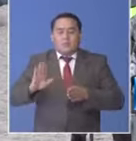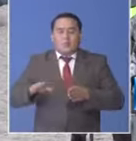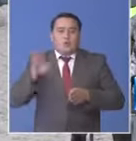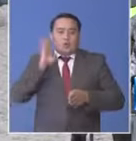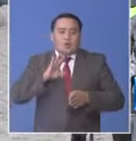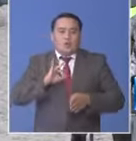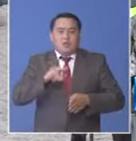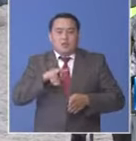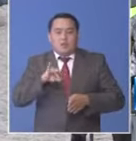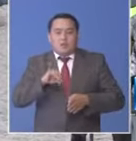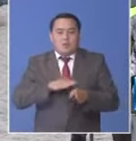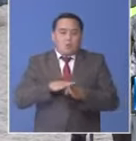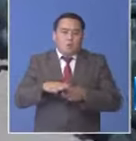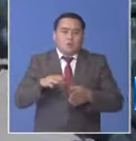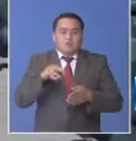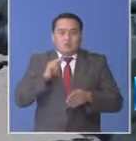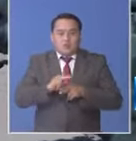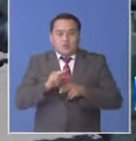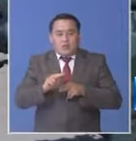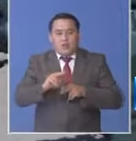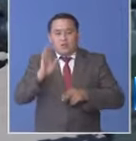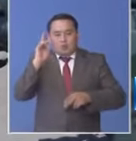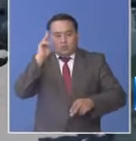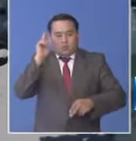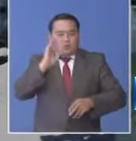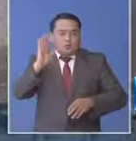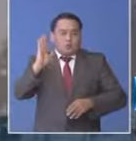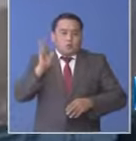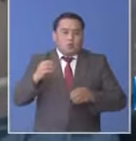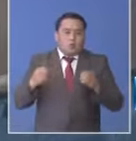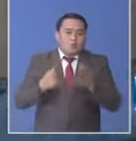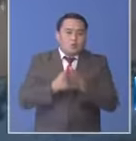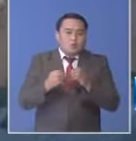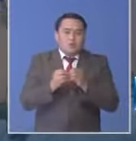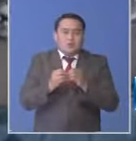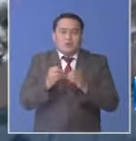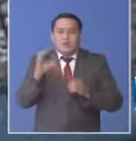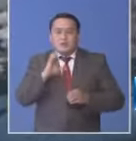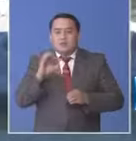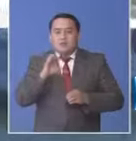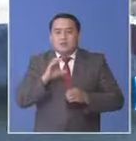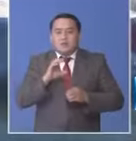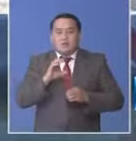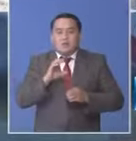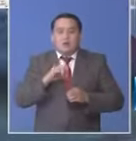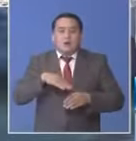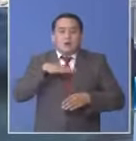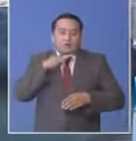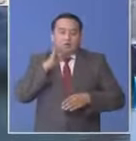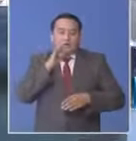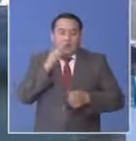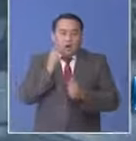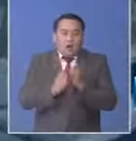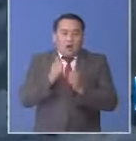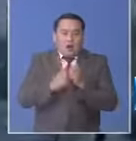или провести эти полностью занятия. Учения пройдут до 10 сентября. Этого времени, по мнению инструкторов, достаточно, чтобы